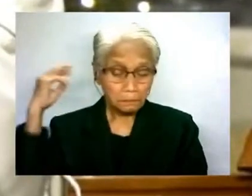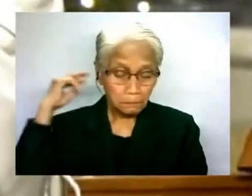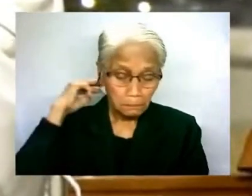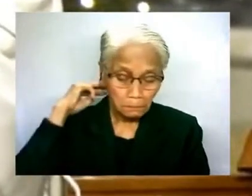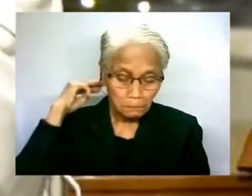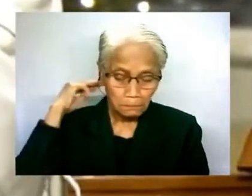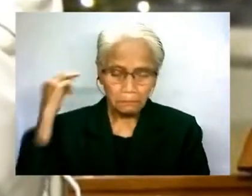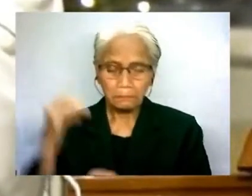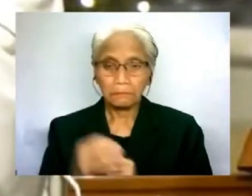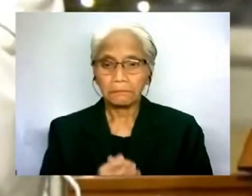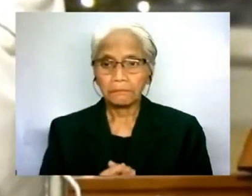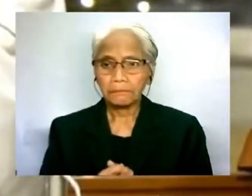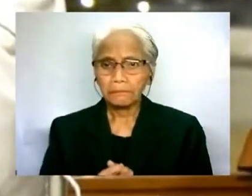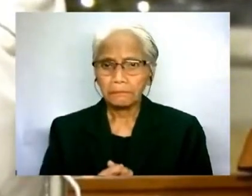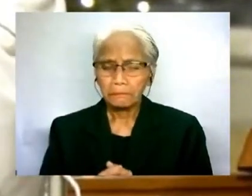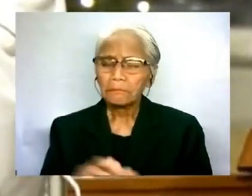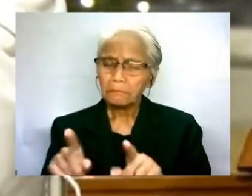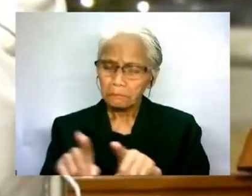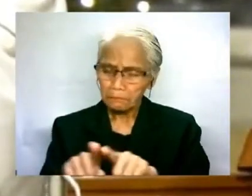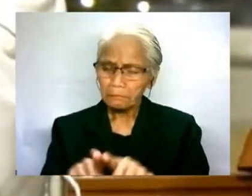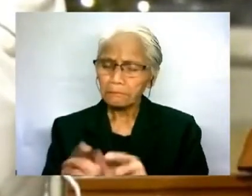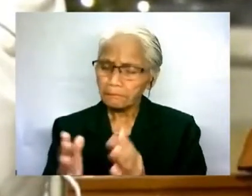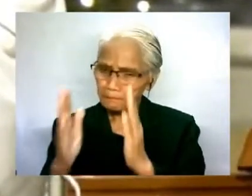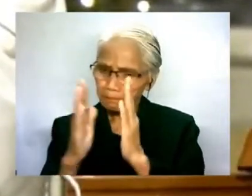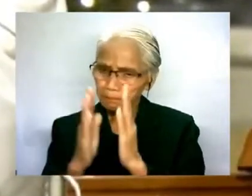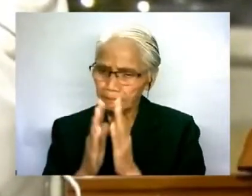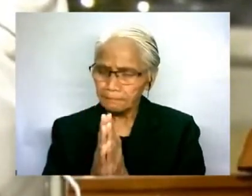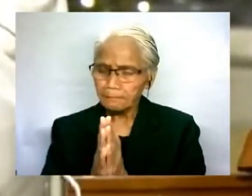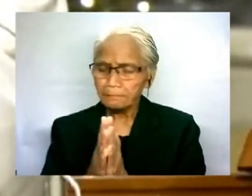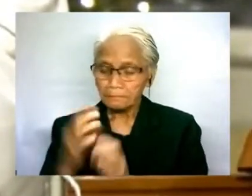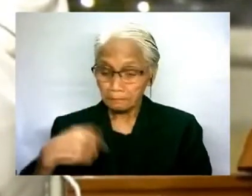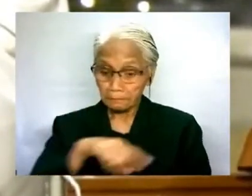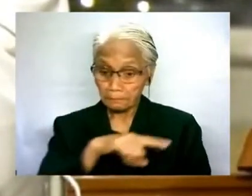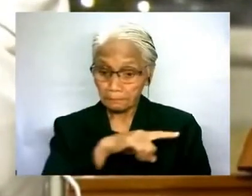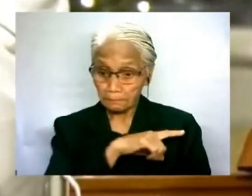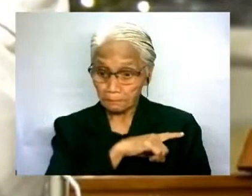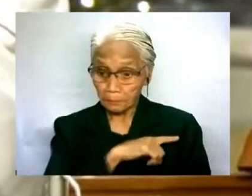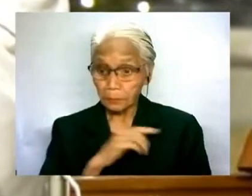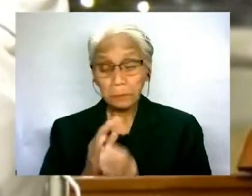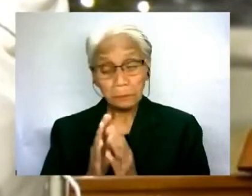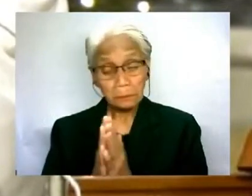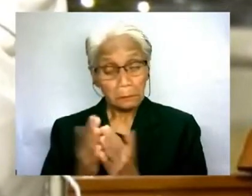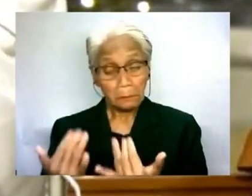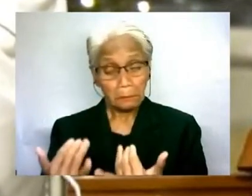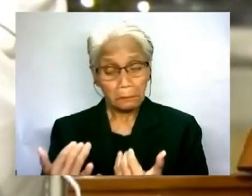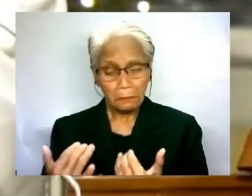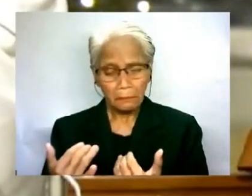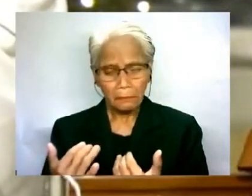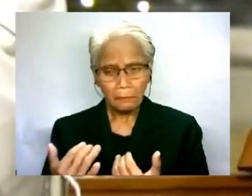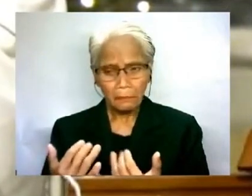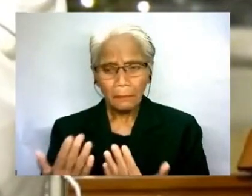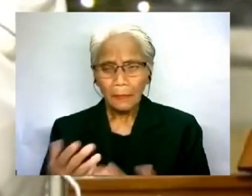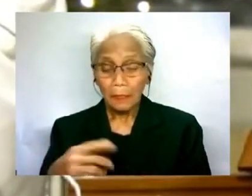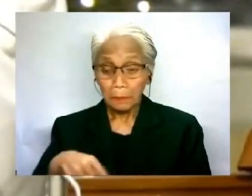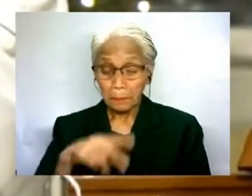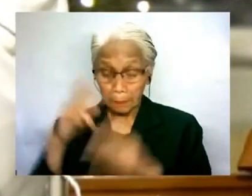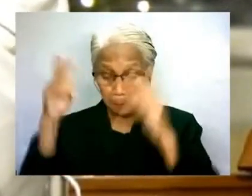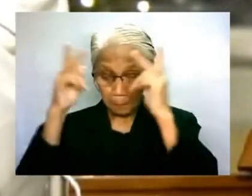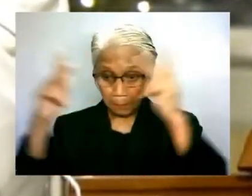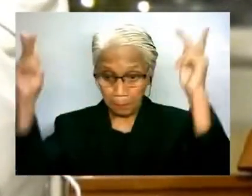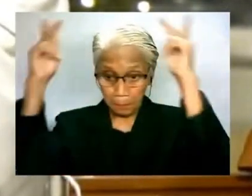Hinihiling ko rin po na isama natin sa ating panalangin ngayong umaga na ito ang ating Santo Papa